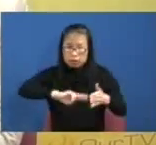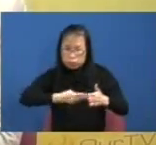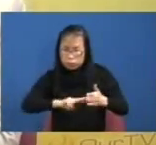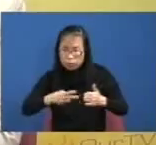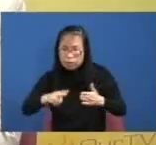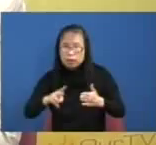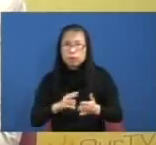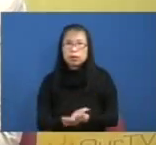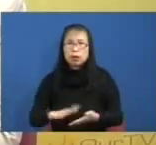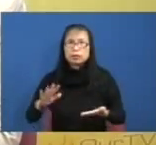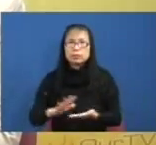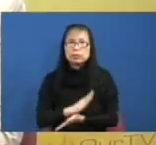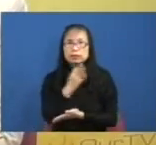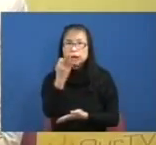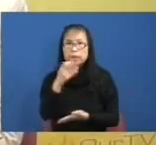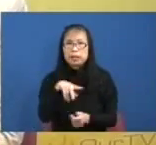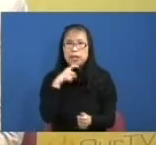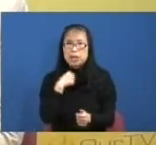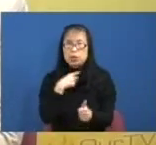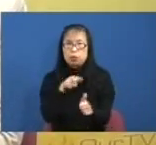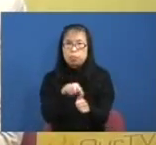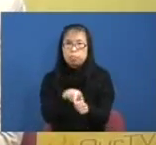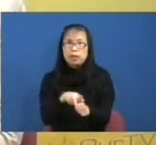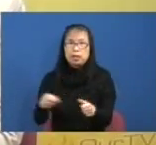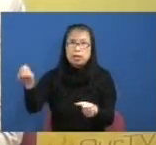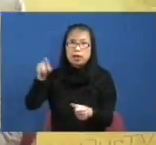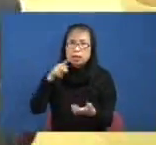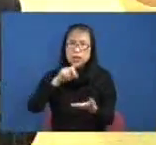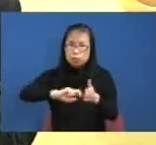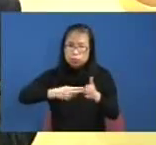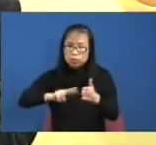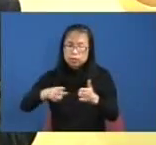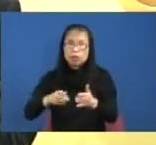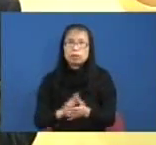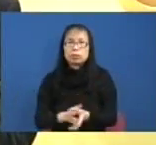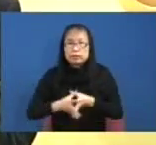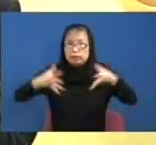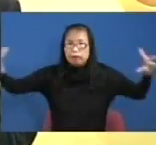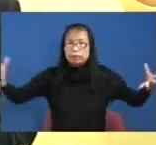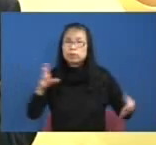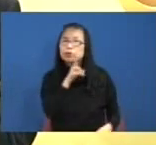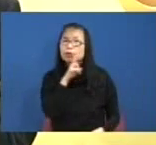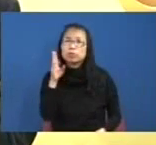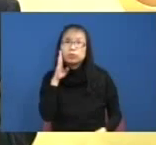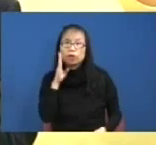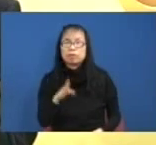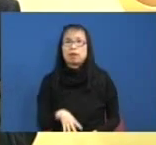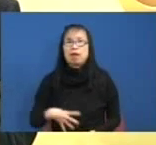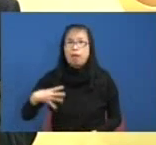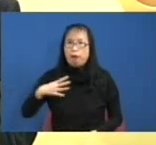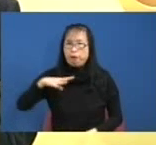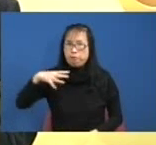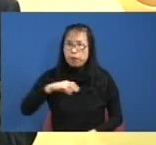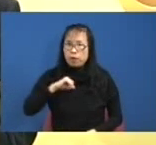係唔要三年就要逼你裝修一次㗎嘛？ 有一啲大嘅商場嘅話咧，其實業主就真係需要